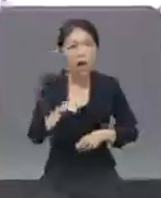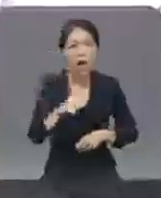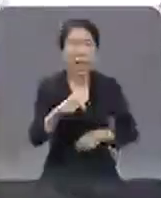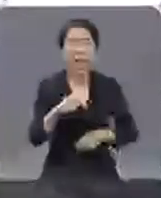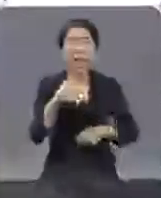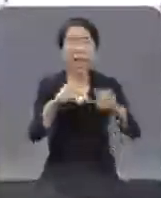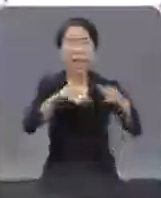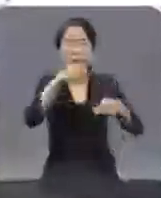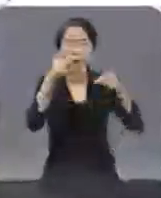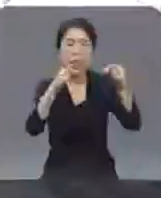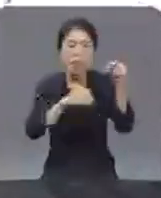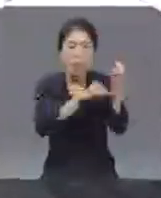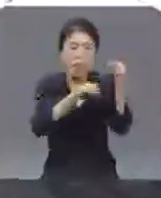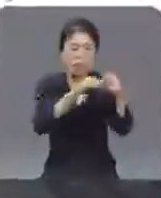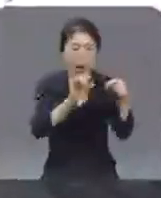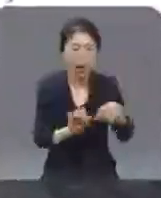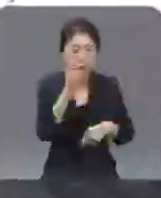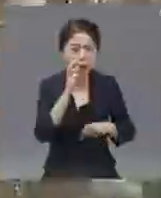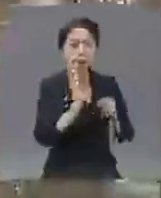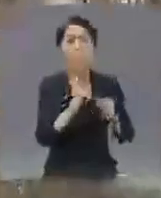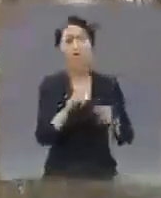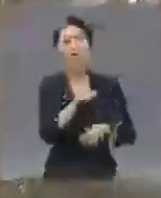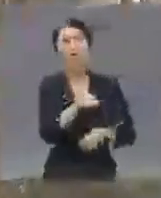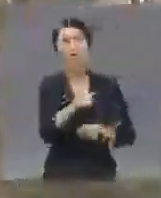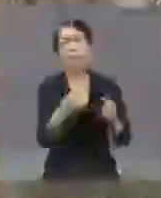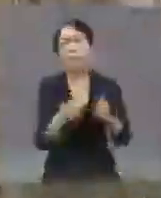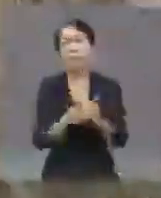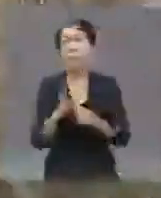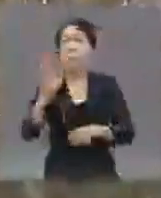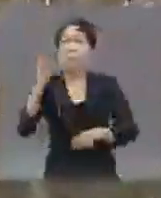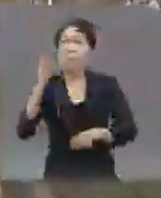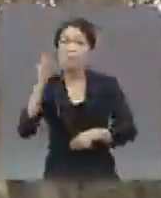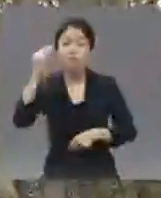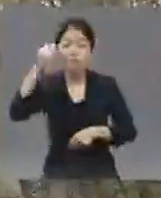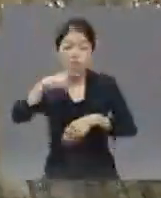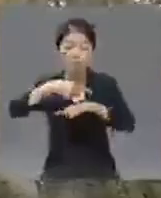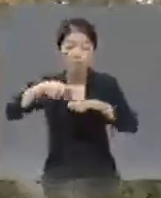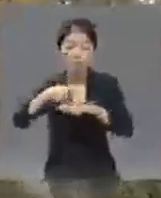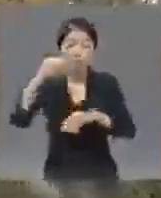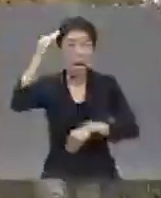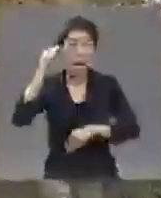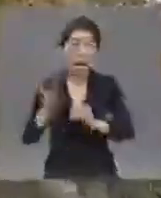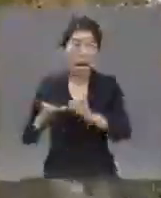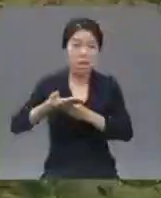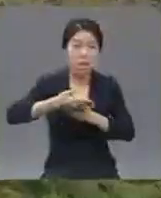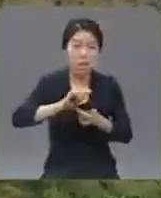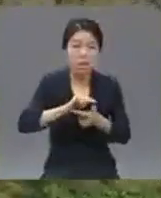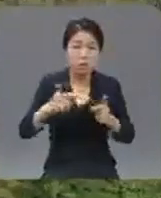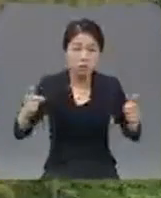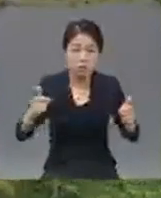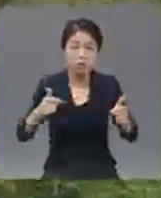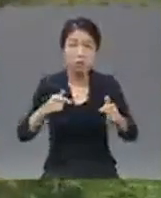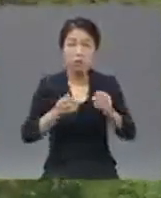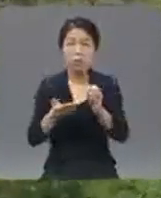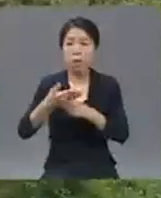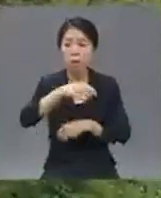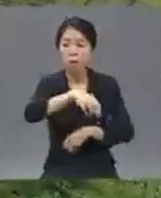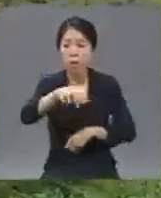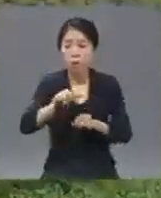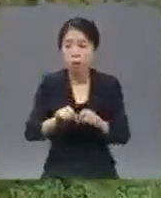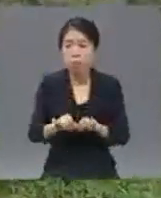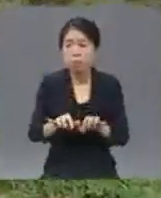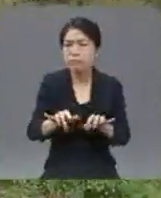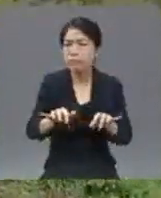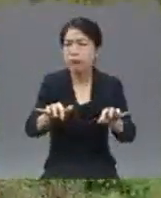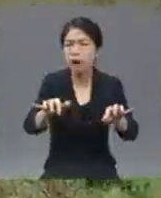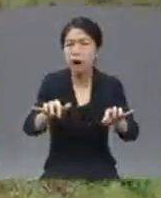대부분이었습니다 최근에는 신한 흑산도 등 섬지역까지 퍼지면서 긴급 방제를 할 정도로